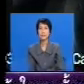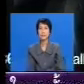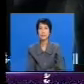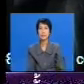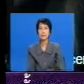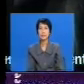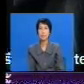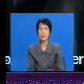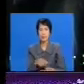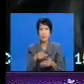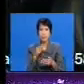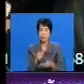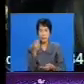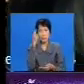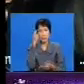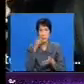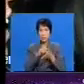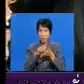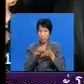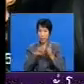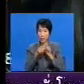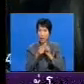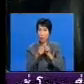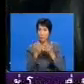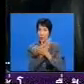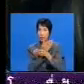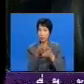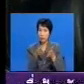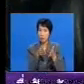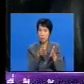แก้ไขปัญหายังไงพี่จะใช้เส้นทางนี้อีกไหมหรือว่ามีเส้นทางเลี่ยงที่อื่นอีก